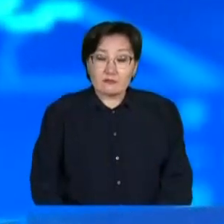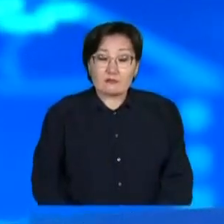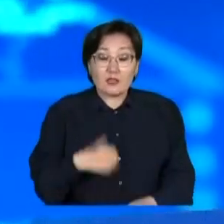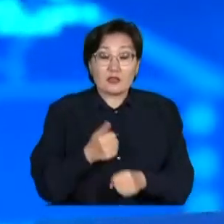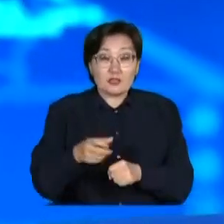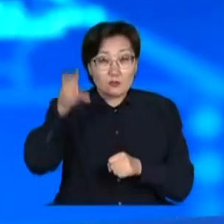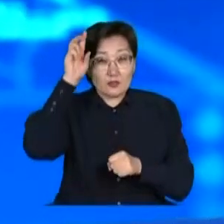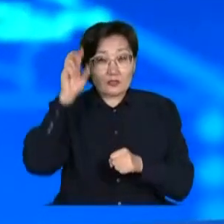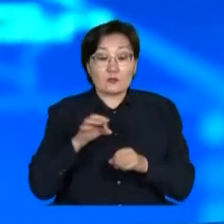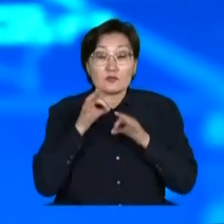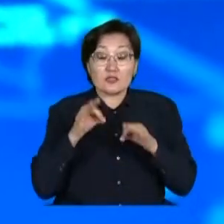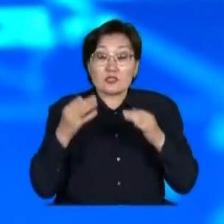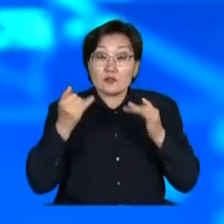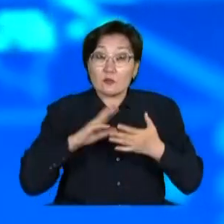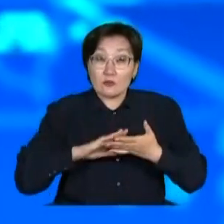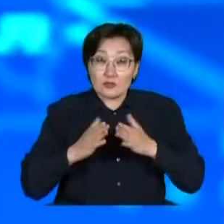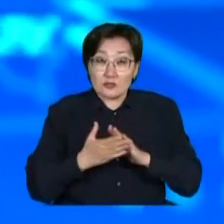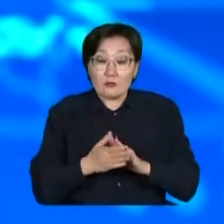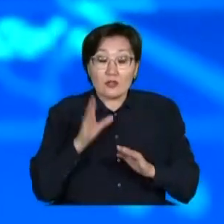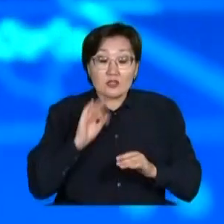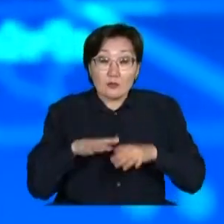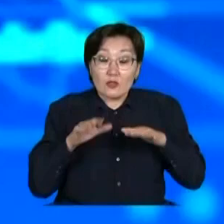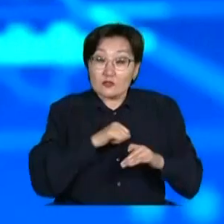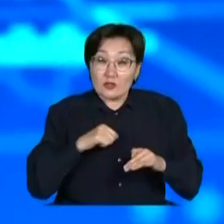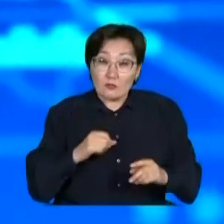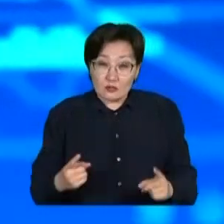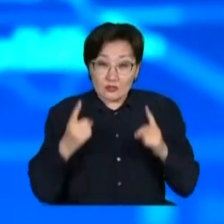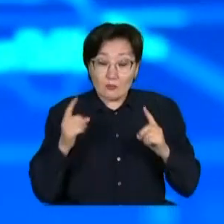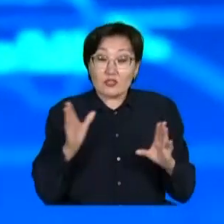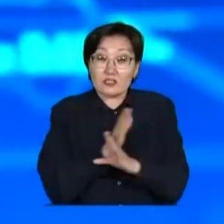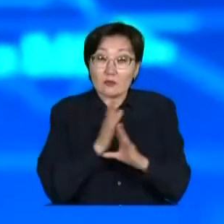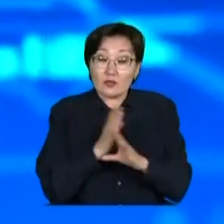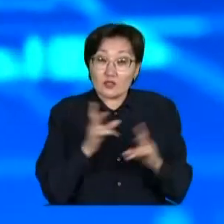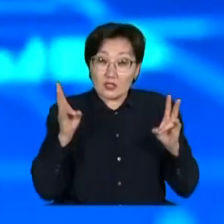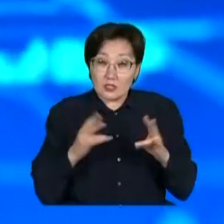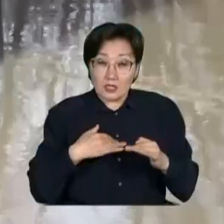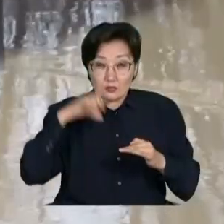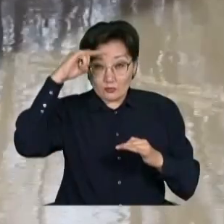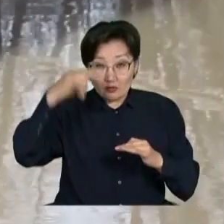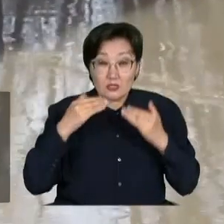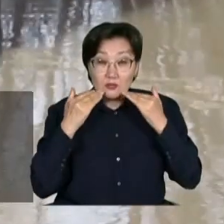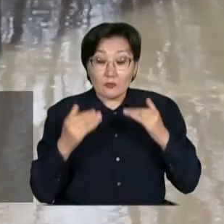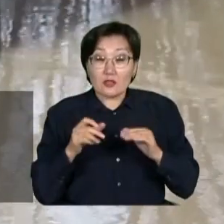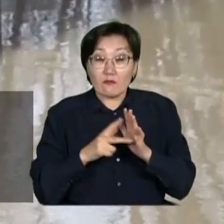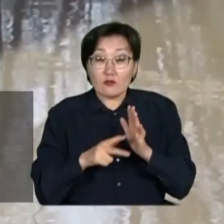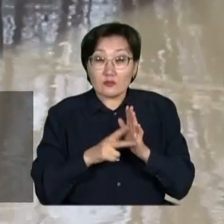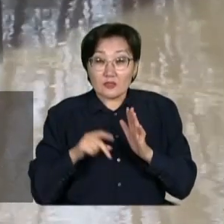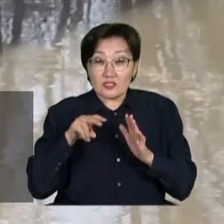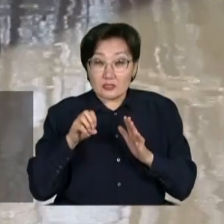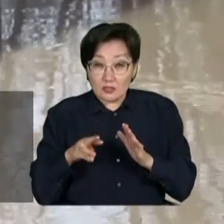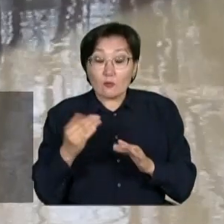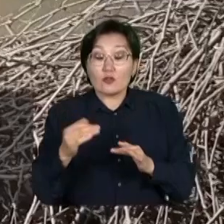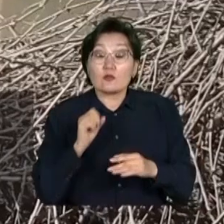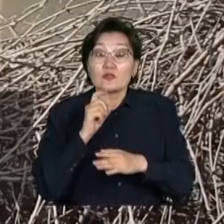Глава государства назвал нынешнюю ситуацию с паводками самым крупным природным бедствием в нашей стране за последние 80 лет. По